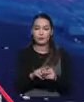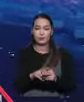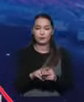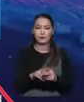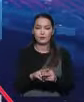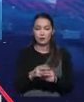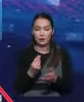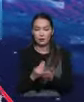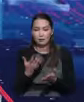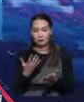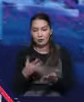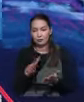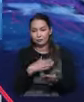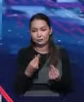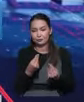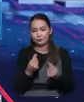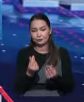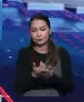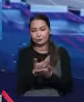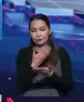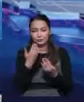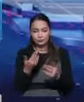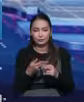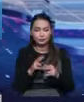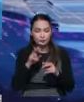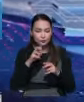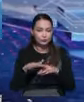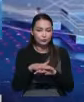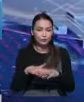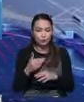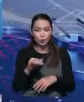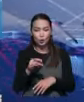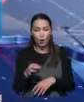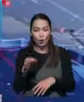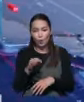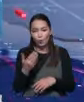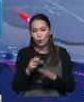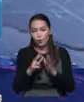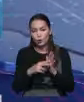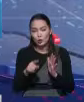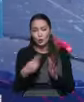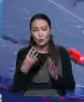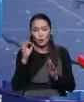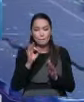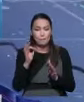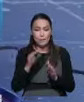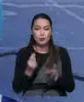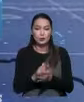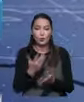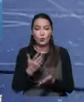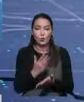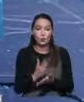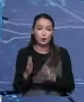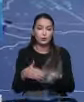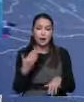Өңірлер арасында фармацевтикалық өнімдер бағасының өсімі бойынша Алатау облысы көш бастап тұр. 18,4%-ке қымбаттаған. Одан